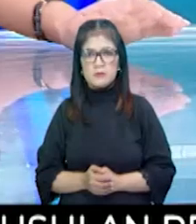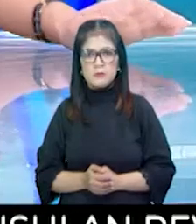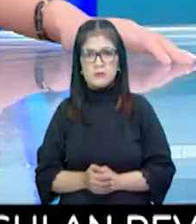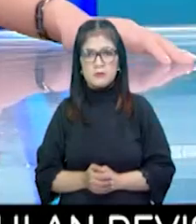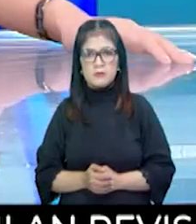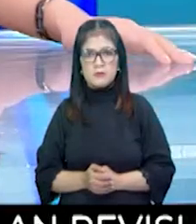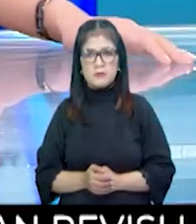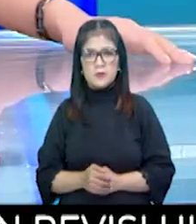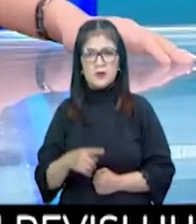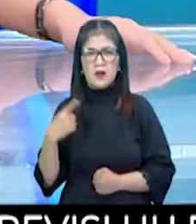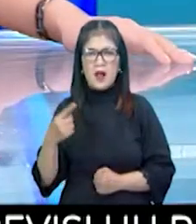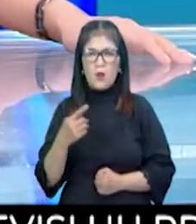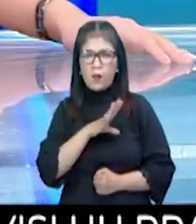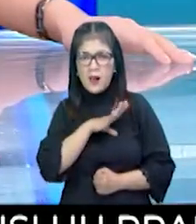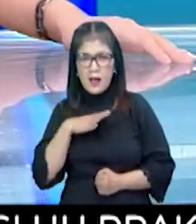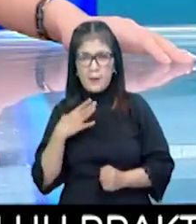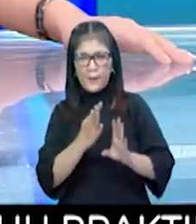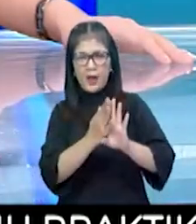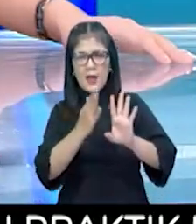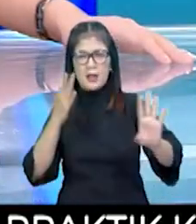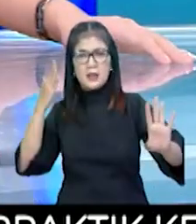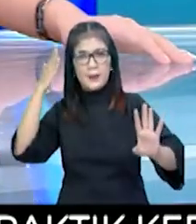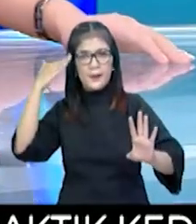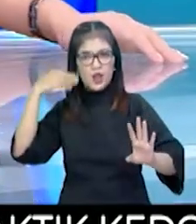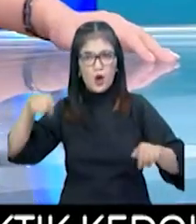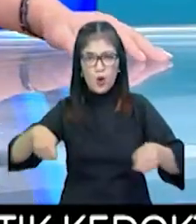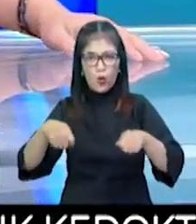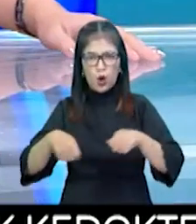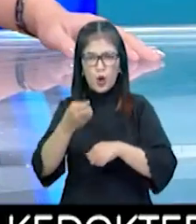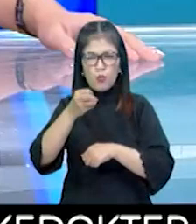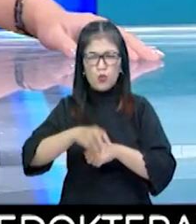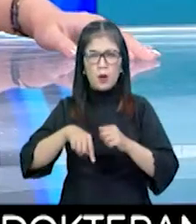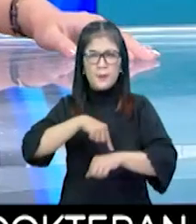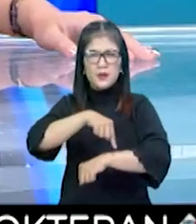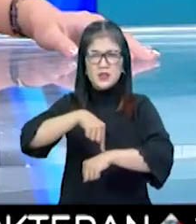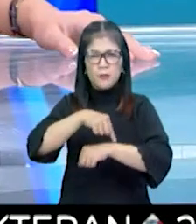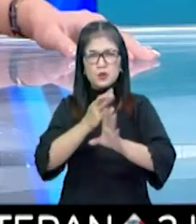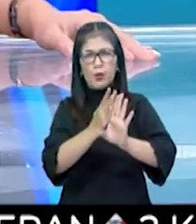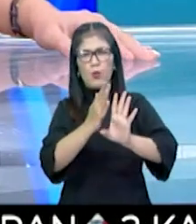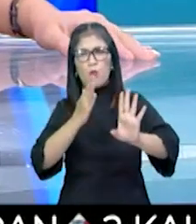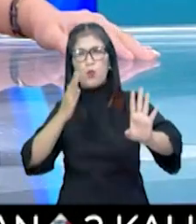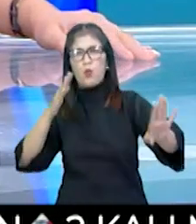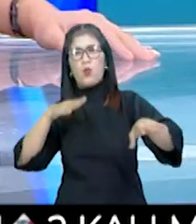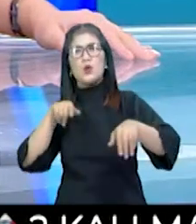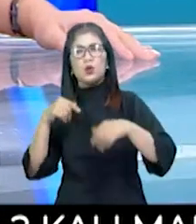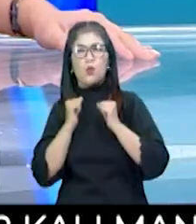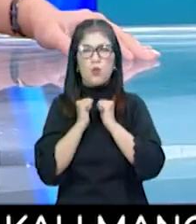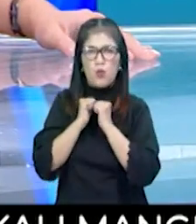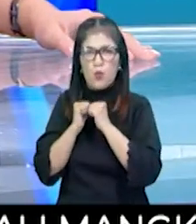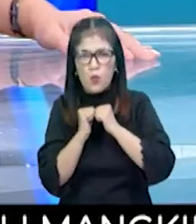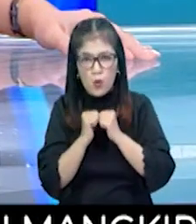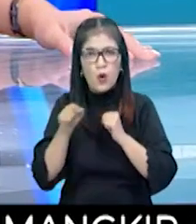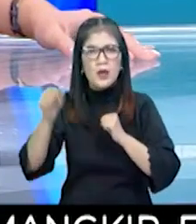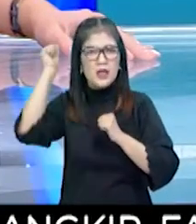Hai ketemu informasi pertama pemirsa terlalu lama antri minyak goreng curah berjam-jam warga marah dan berdesakan hingga saling jorok akibatnya seorang ibu